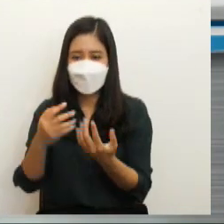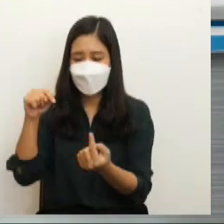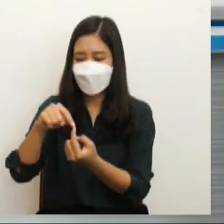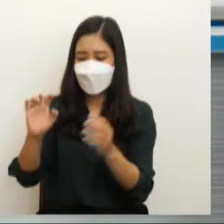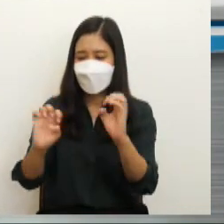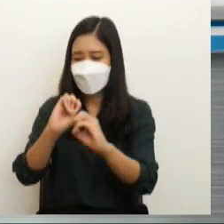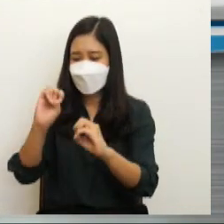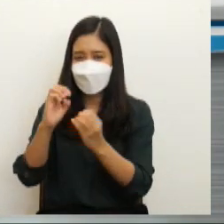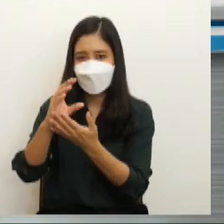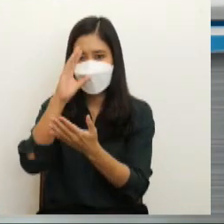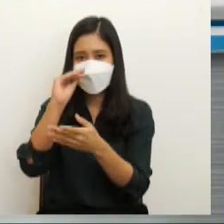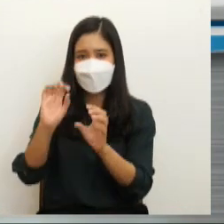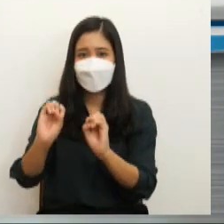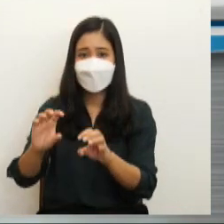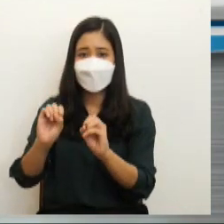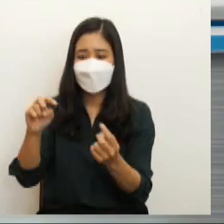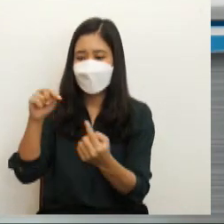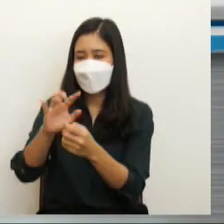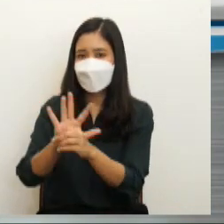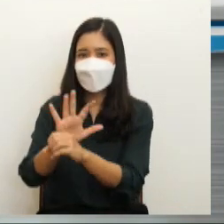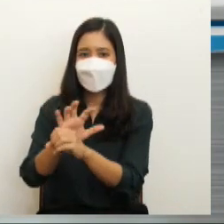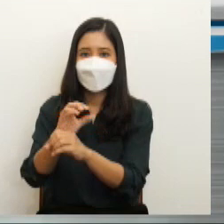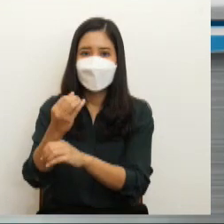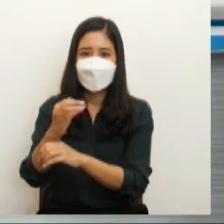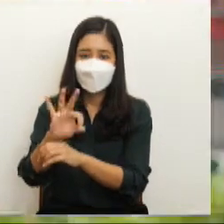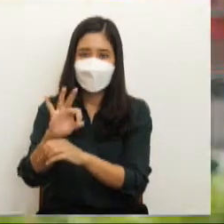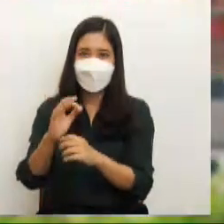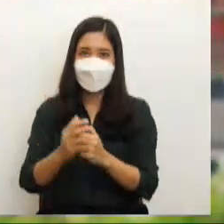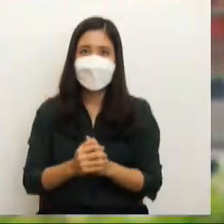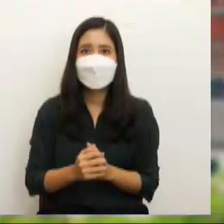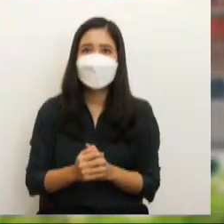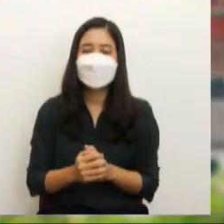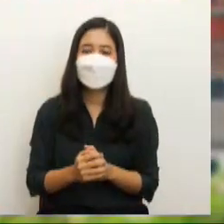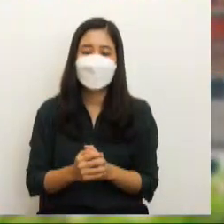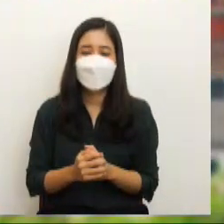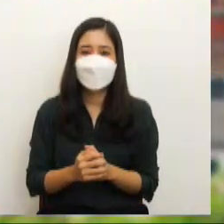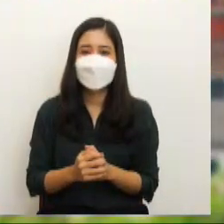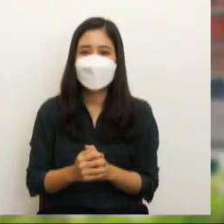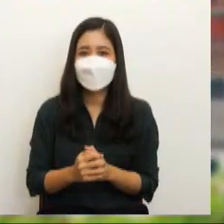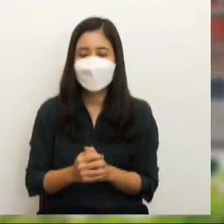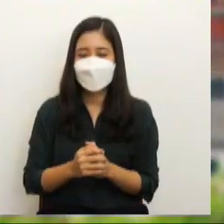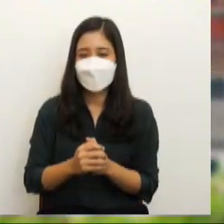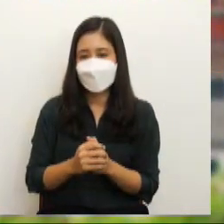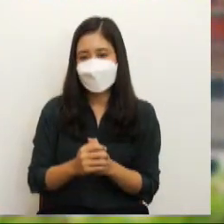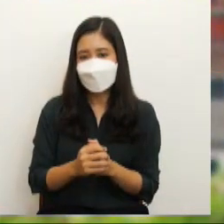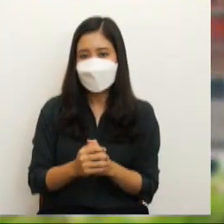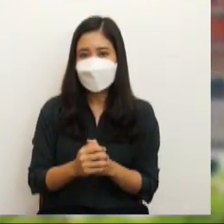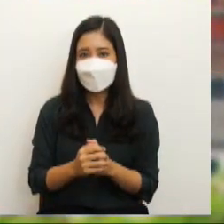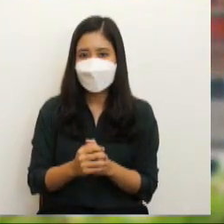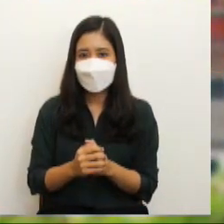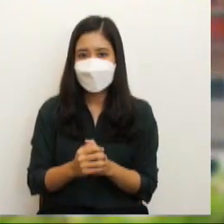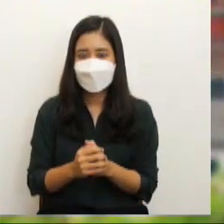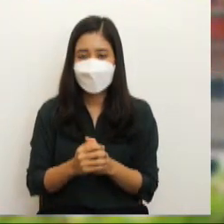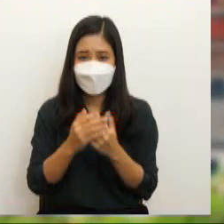จัดการเรียนการสอนในช่วงสถานการณ์แบบนี้ค ่ ะ ก็จริงๆแล้วเนี่ยตอนก่อนที่สถานศึกษาของท่านอำ